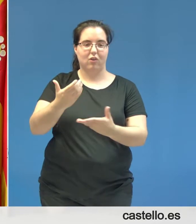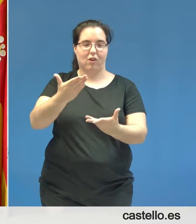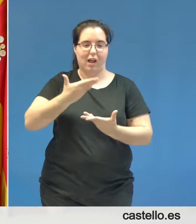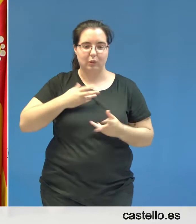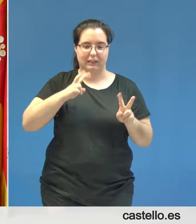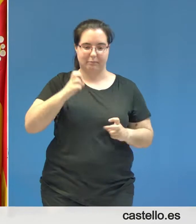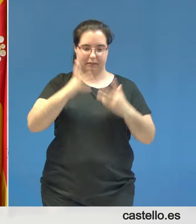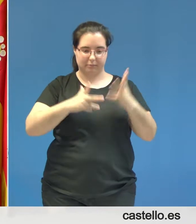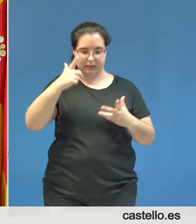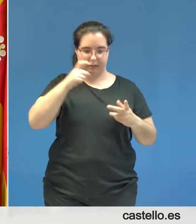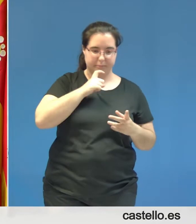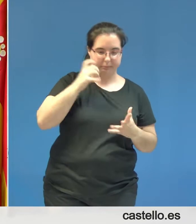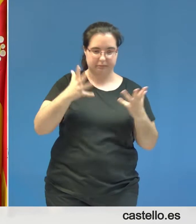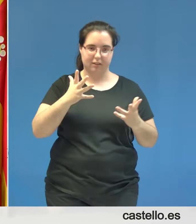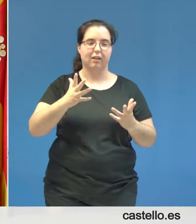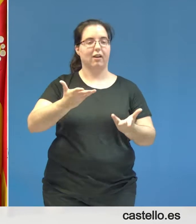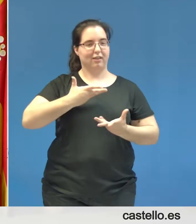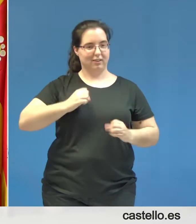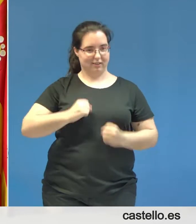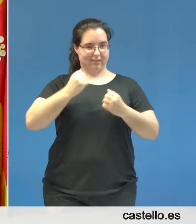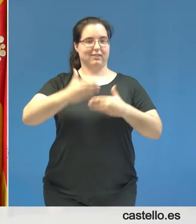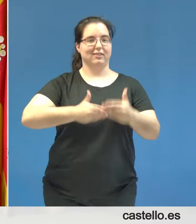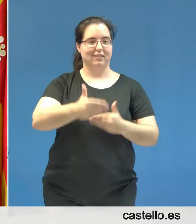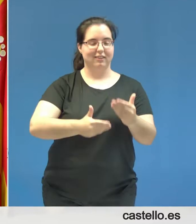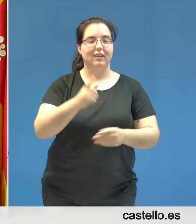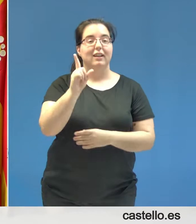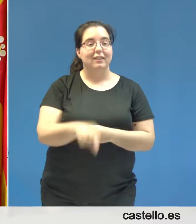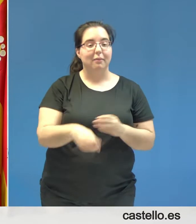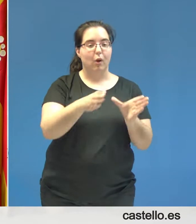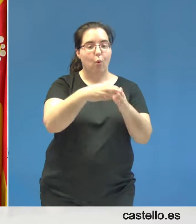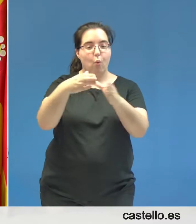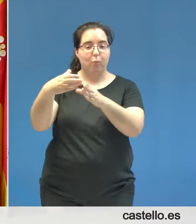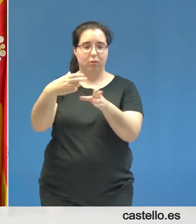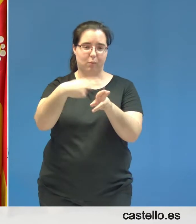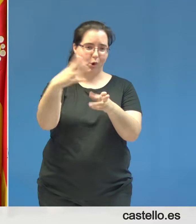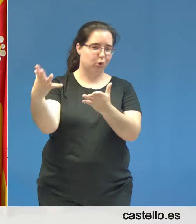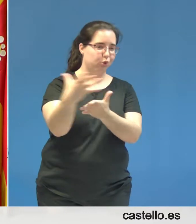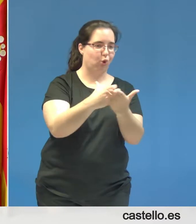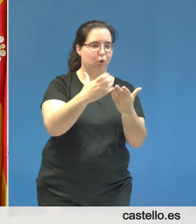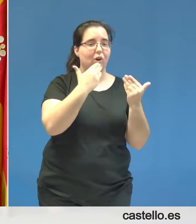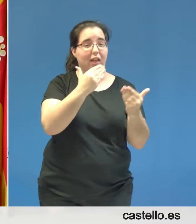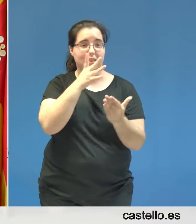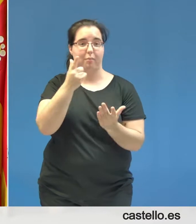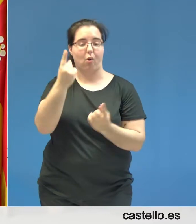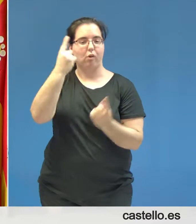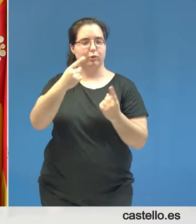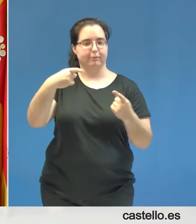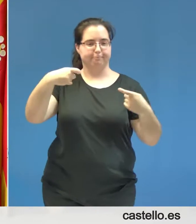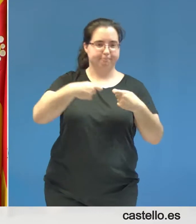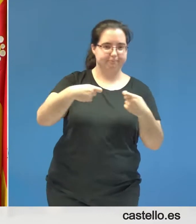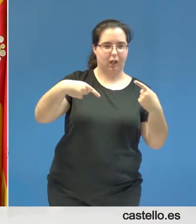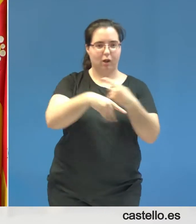l'administració. Gràcies als regidors i regidores de tots els grups que, malgrat les discrepàncies, s'han mostrat respectuoses en el debat